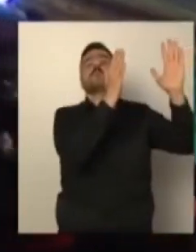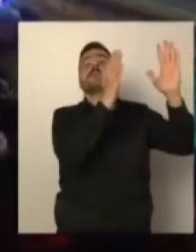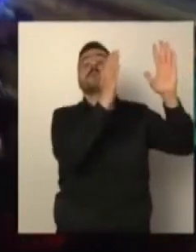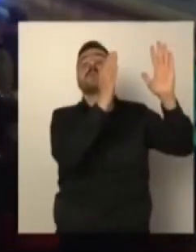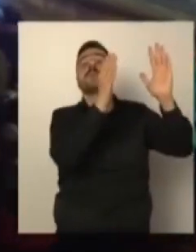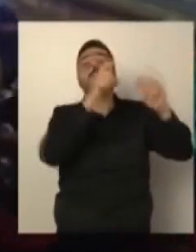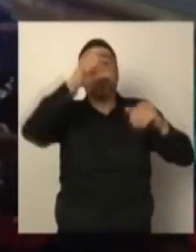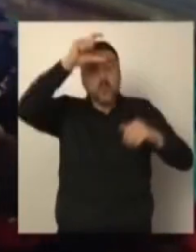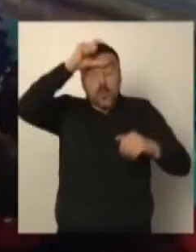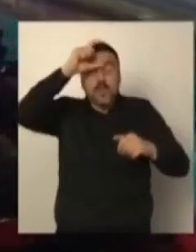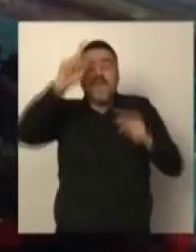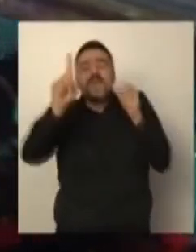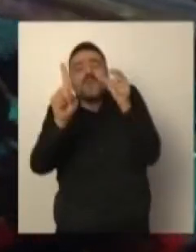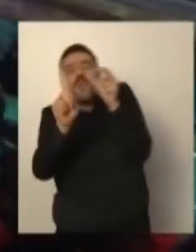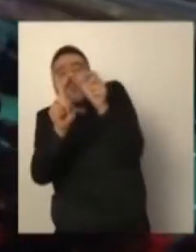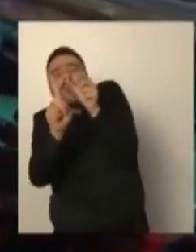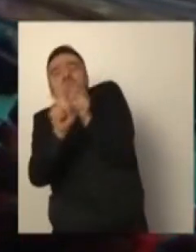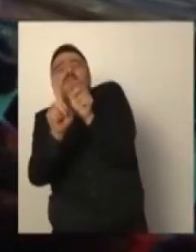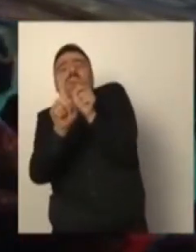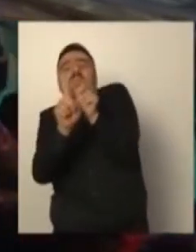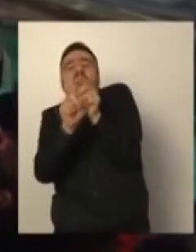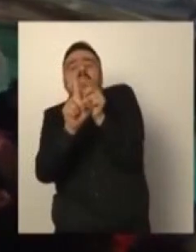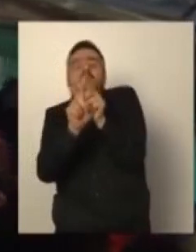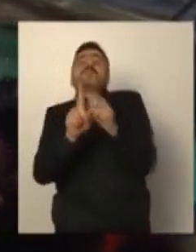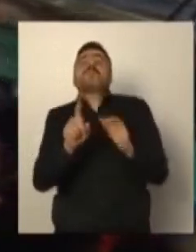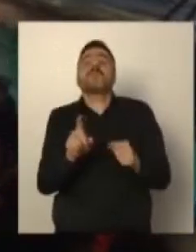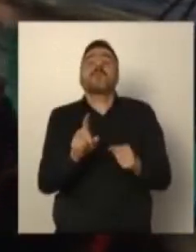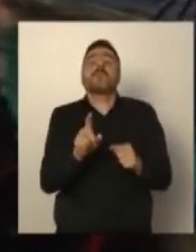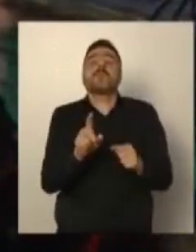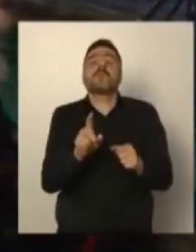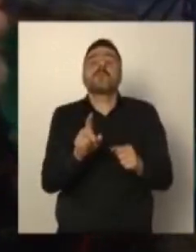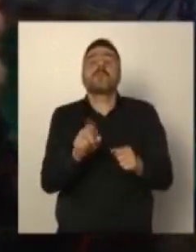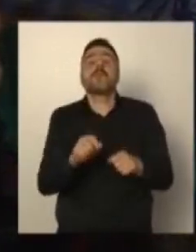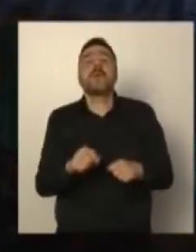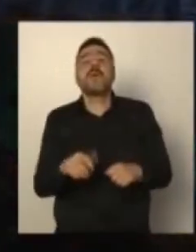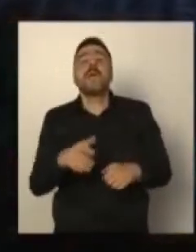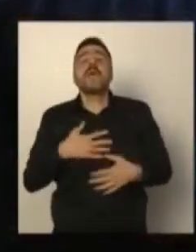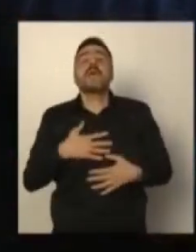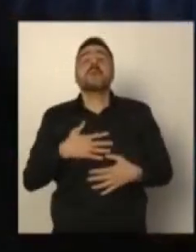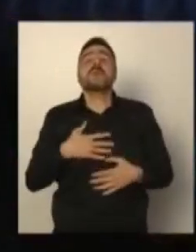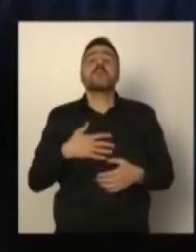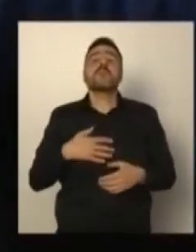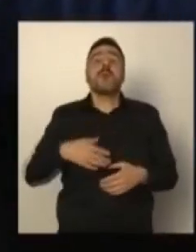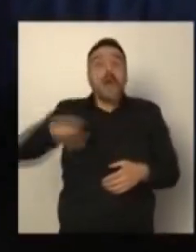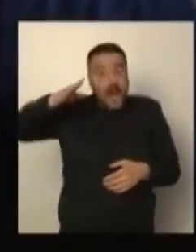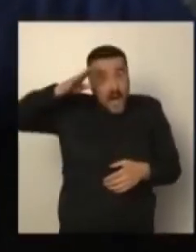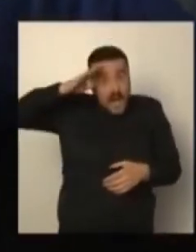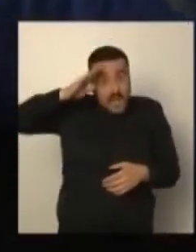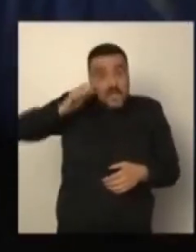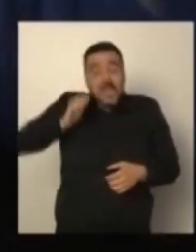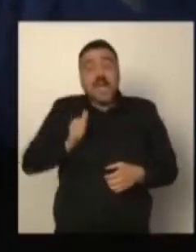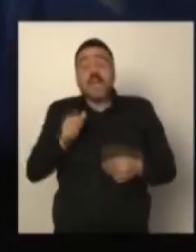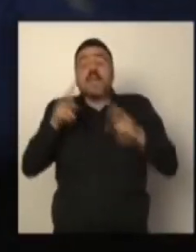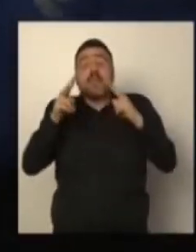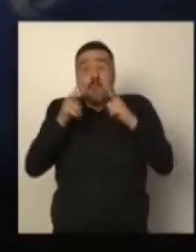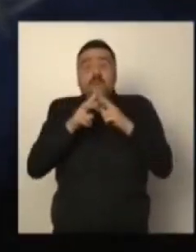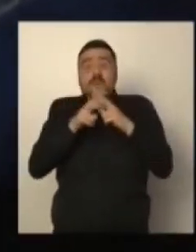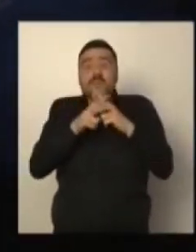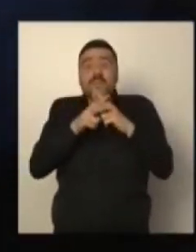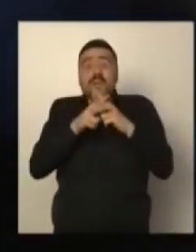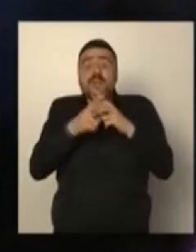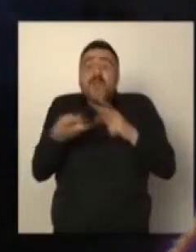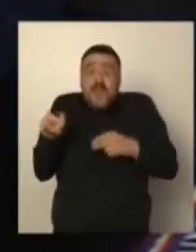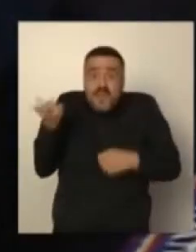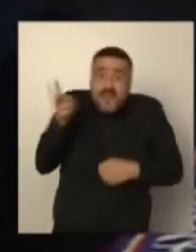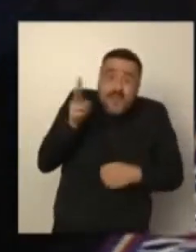bölünmesin, namusumuz çiğnenmesin diye en aziz varlıklarını bu yüce değerler uğruna feda